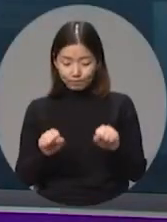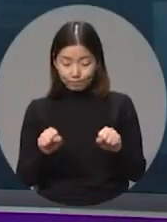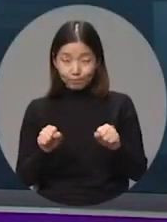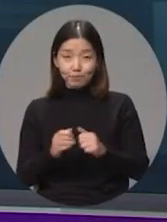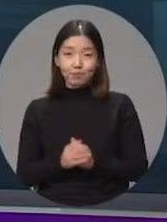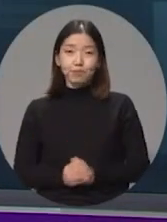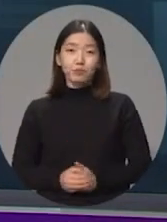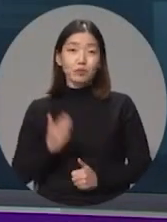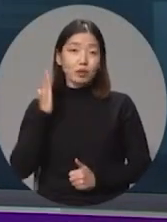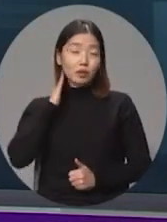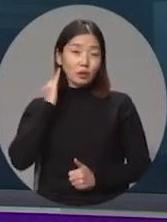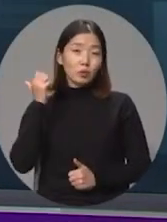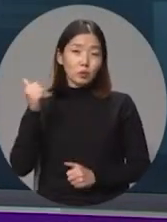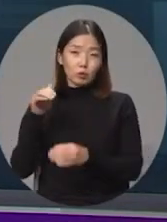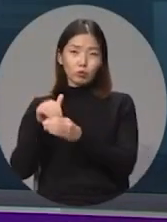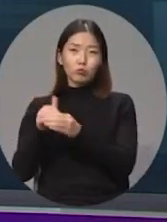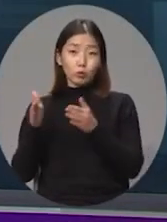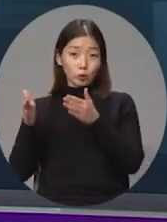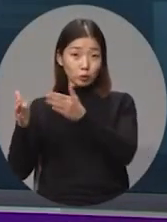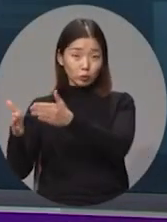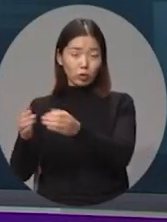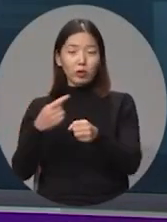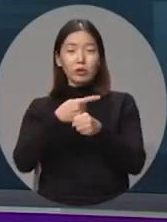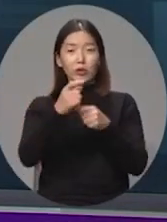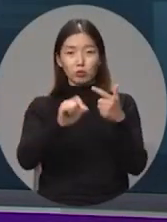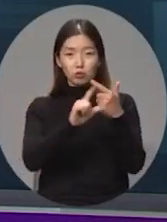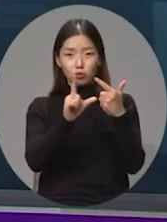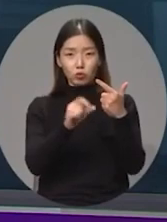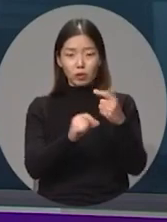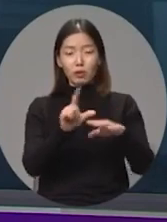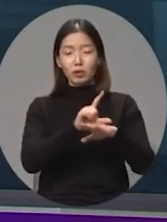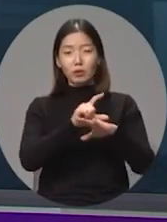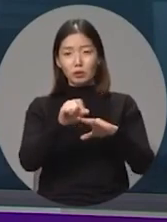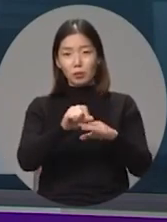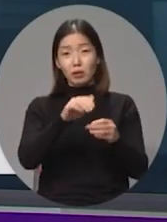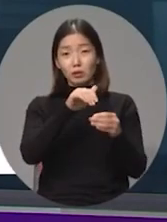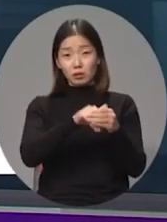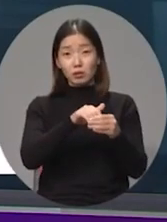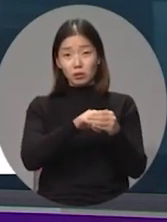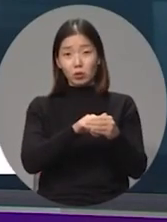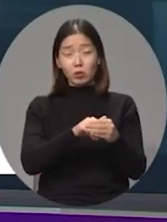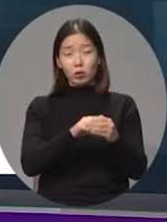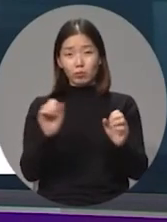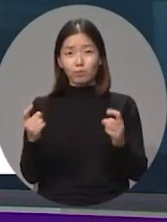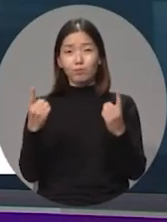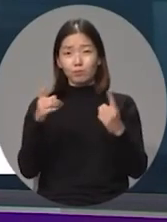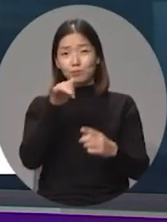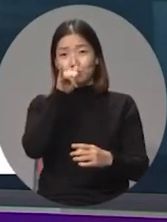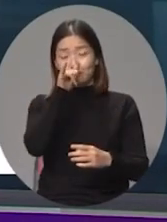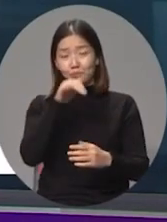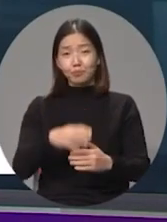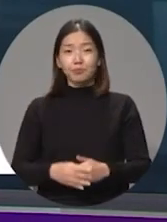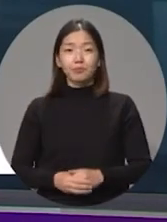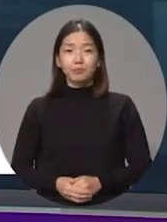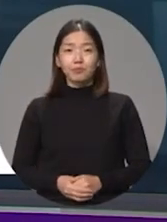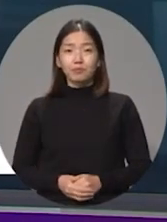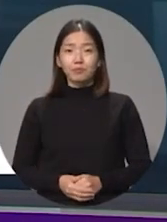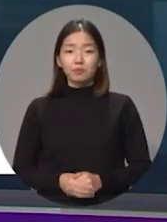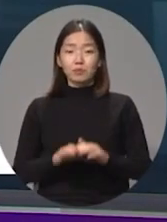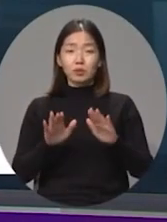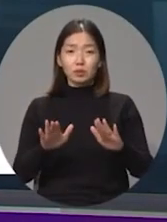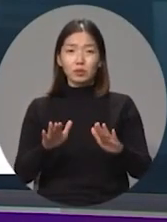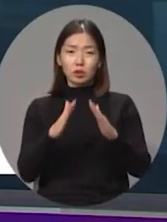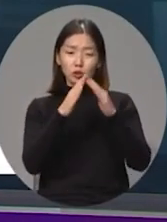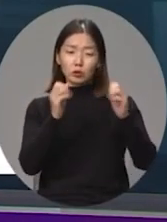안녕하십니까. 대선 전국에 가려졌지만 내년 6월에는 지역의 일꾼을 뽑는 지방선거가 치러집니다.